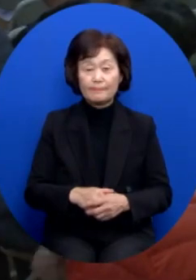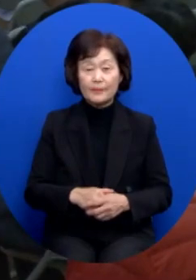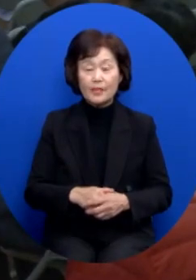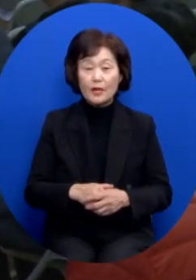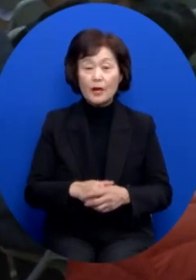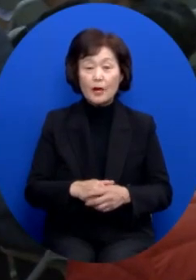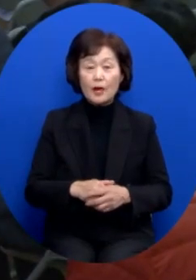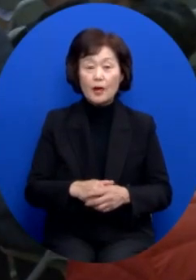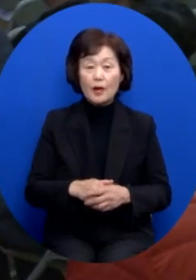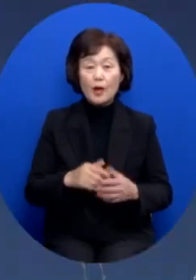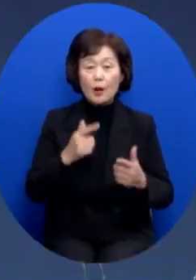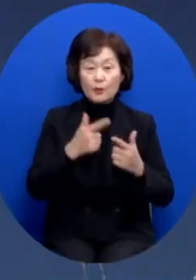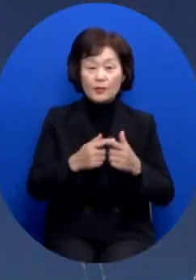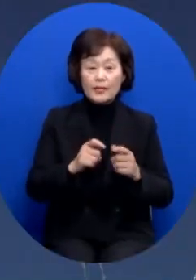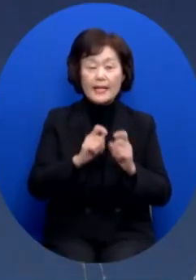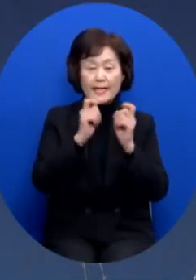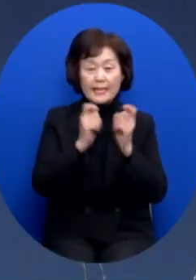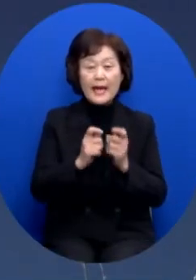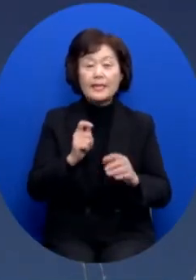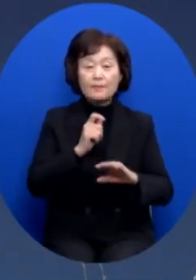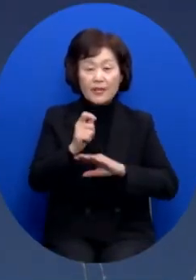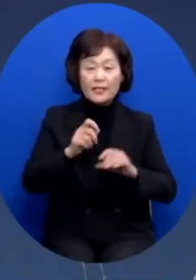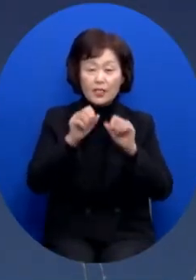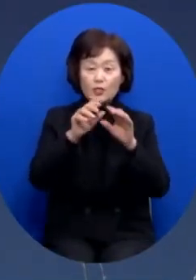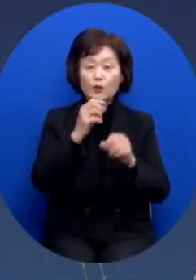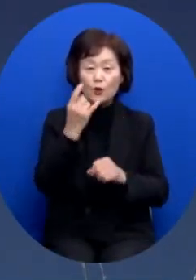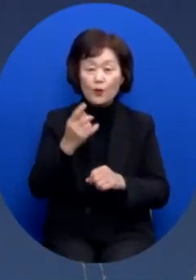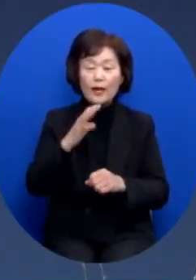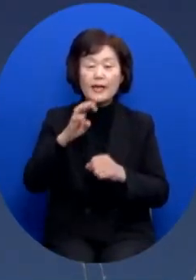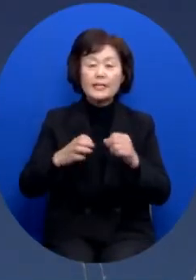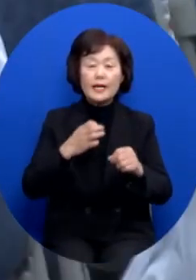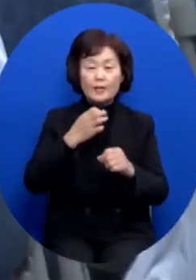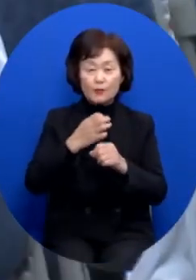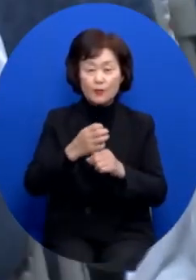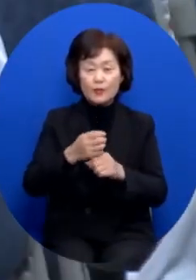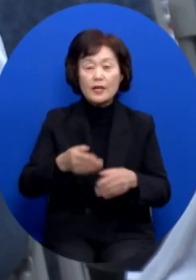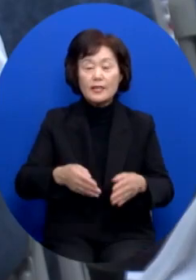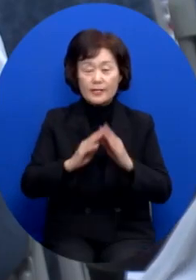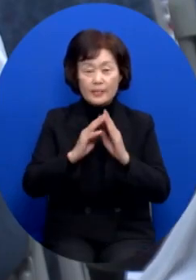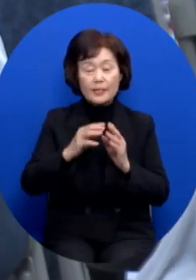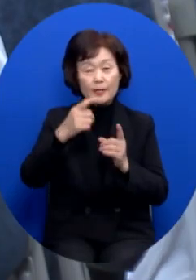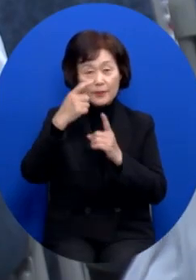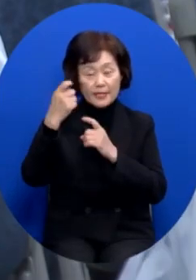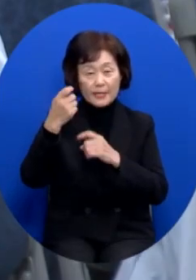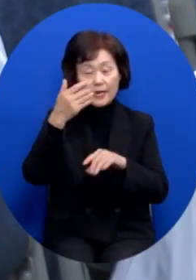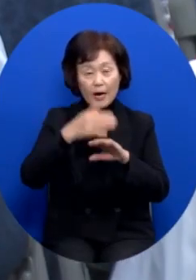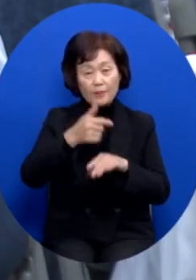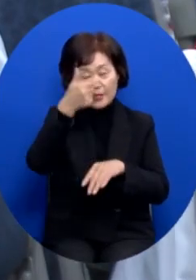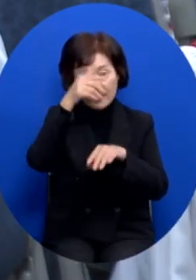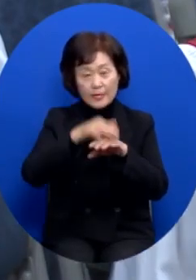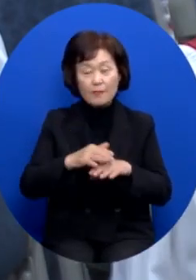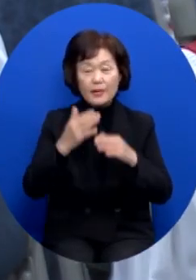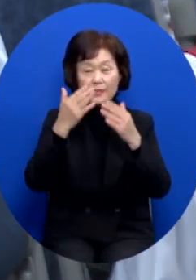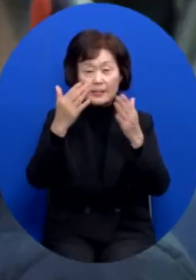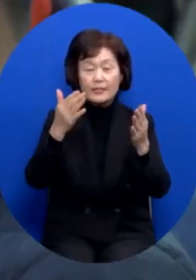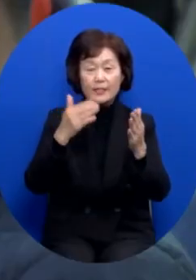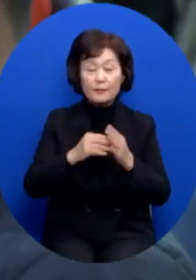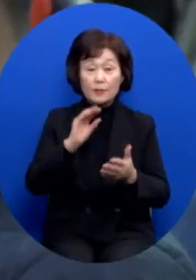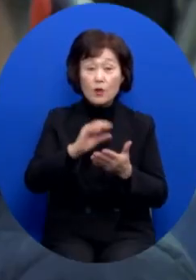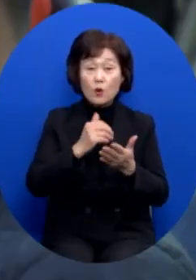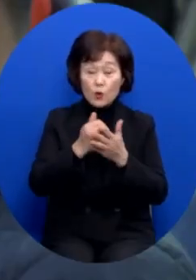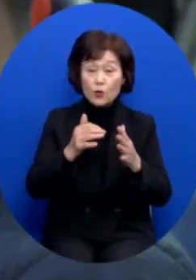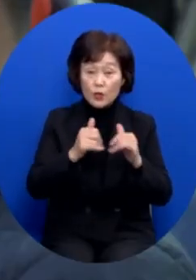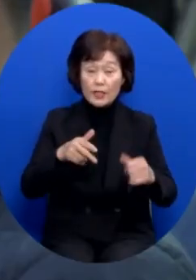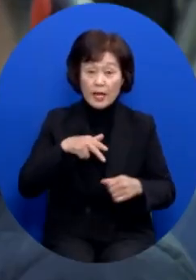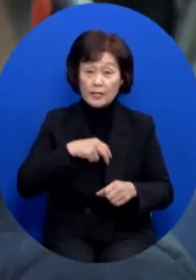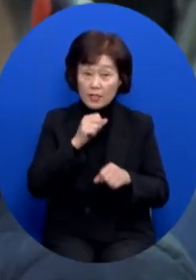부산 개인택시 선교회가 제40주년 설립기념 감사예배를 드렸습니다. 예배에서 금사교회 정명훈 목사는 그리스도인의